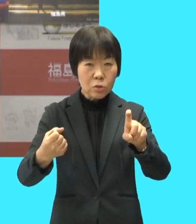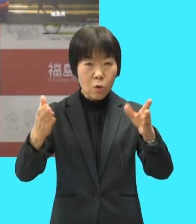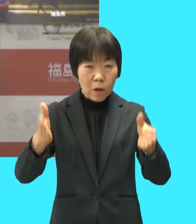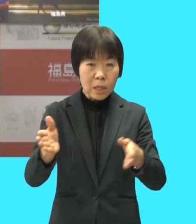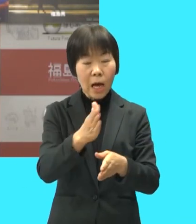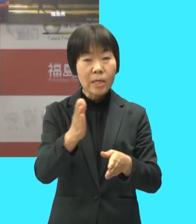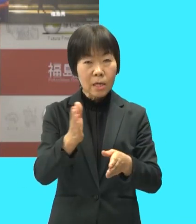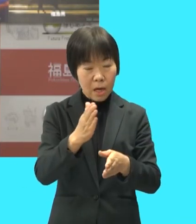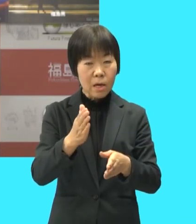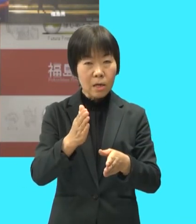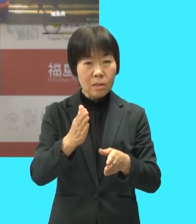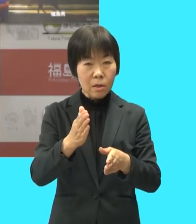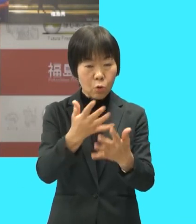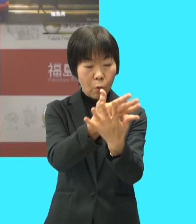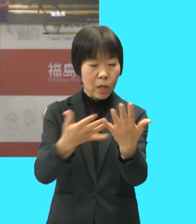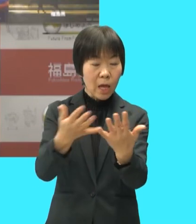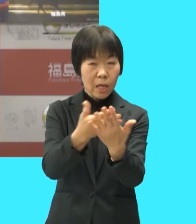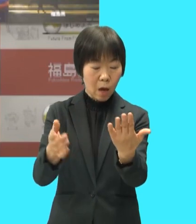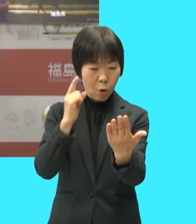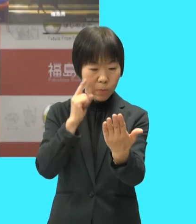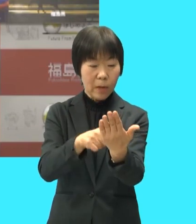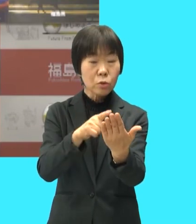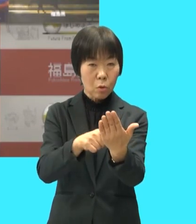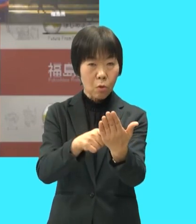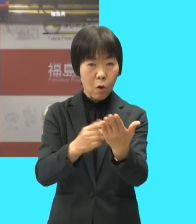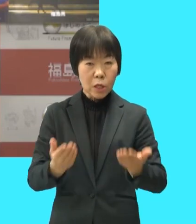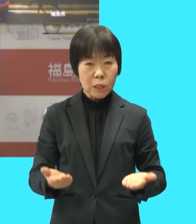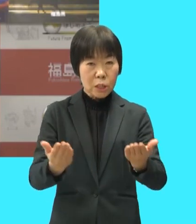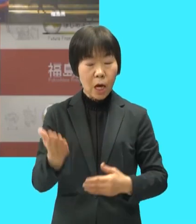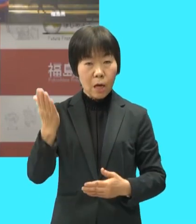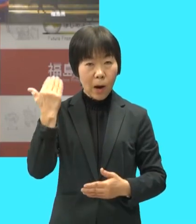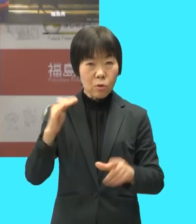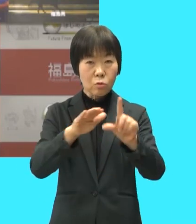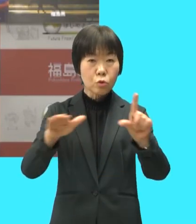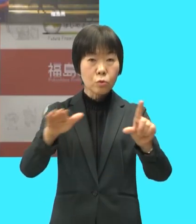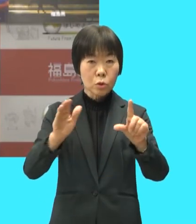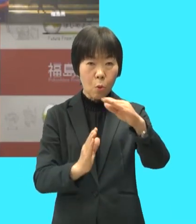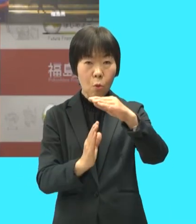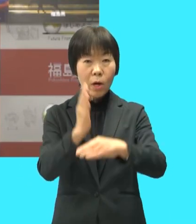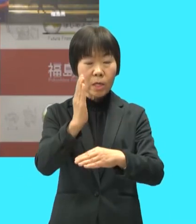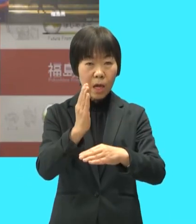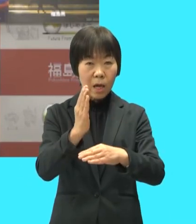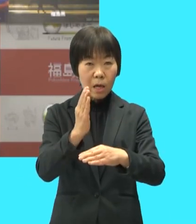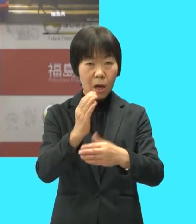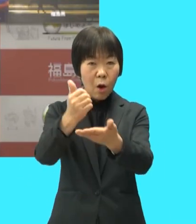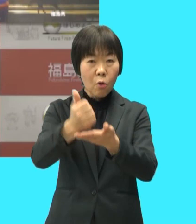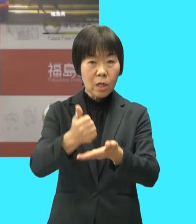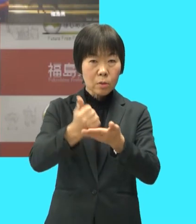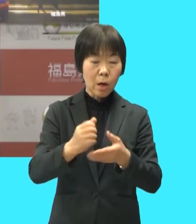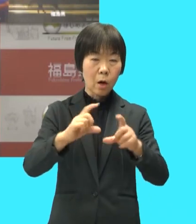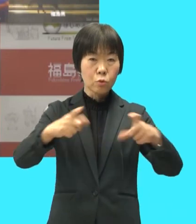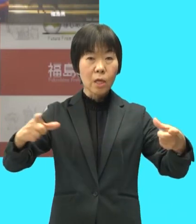でありますが、このデータを見ますと震災前水準を一気に超えて香港からのお客さんが増えてきています